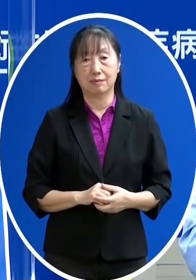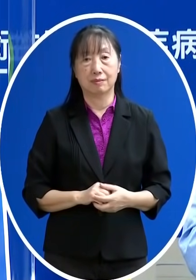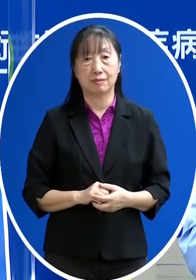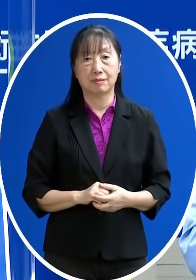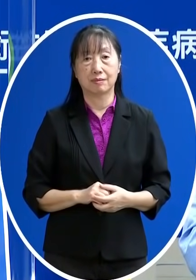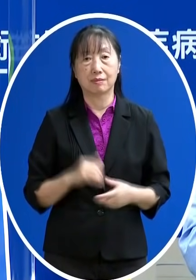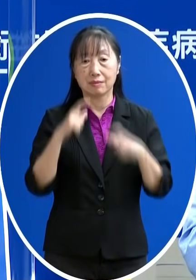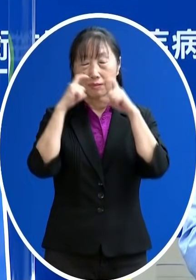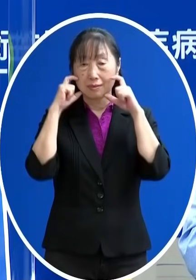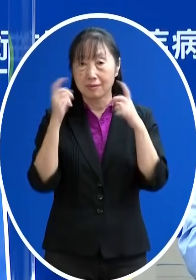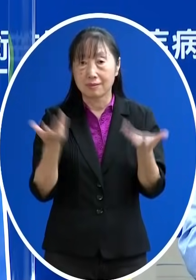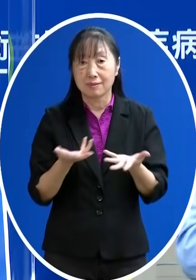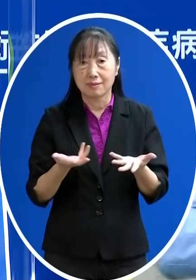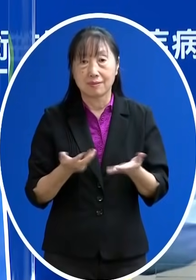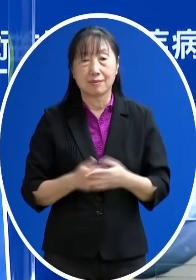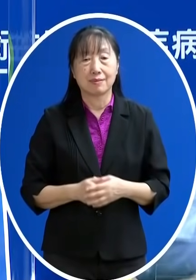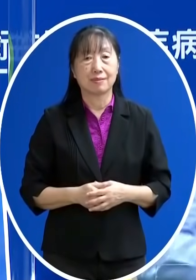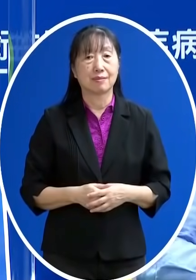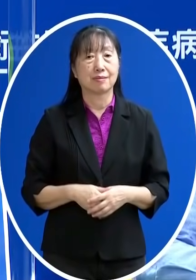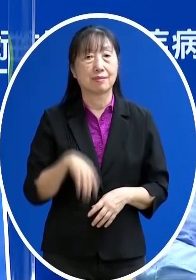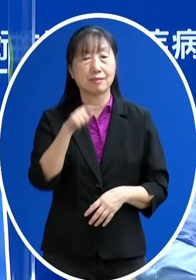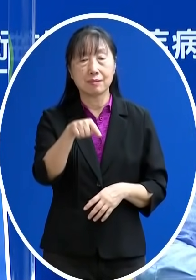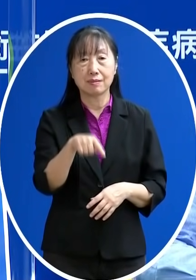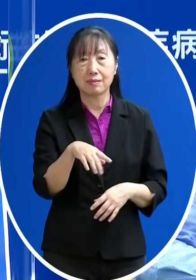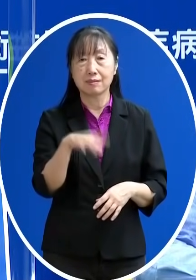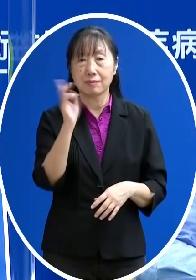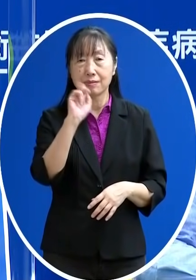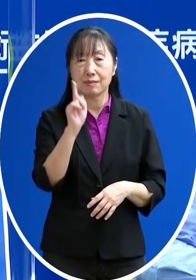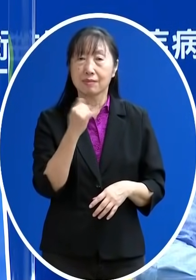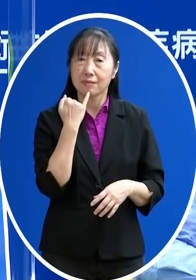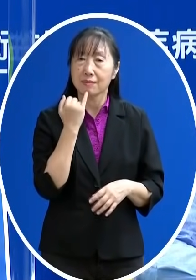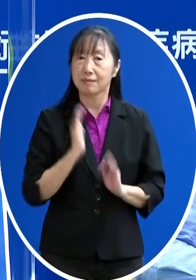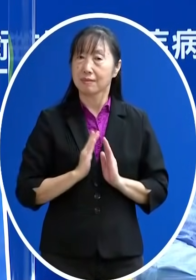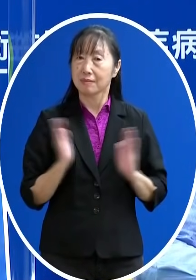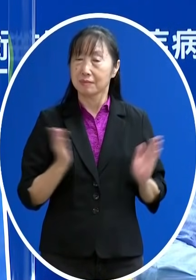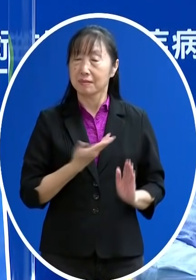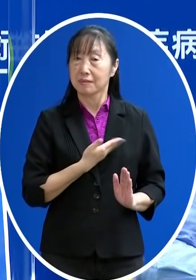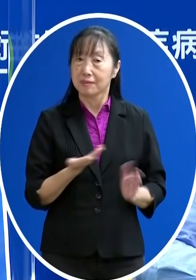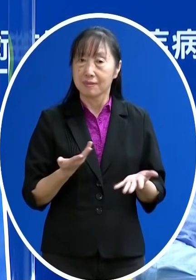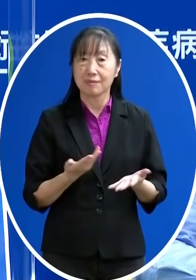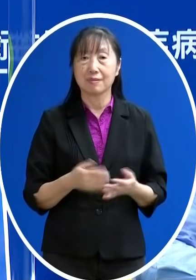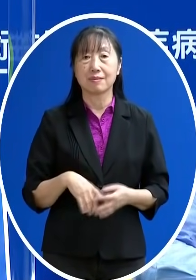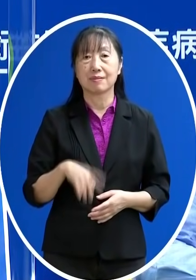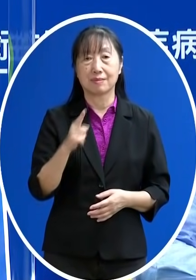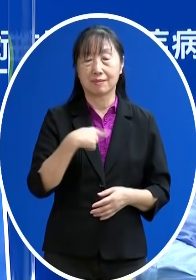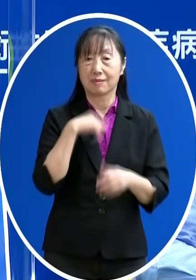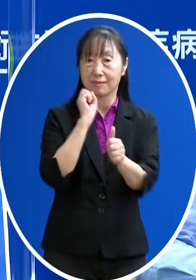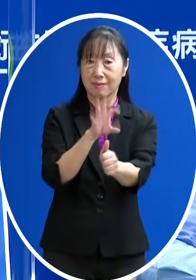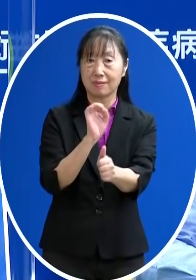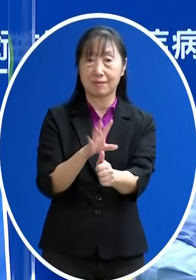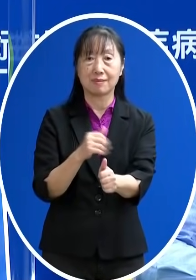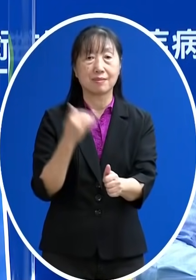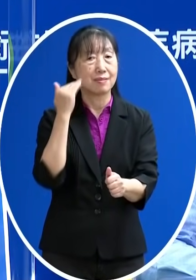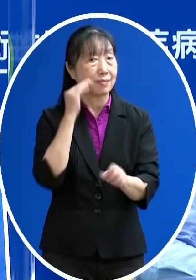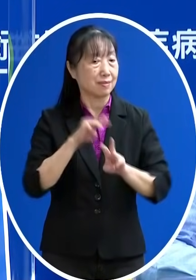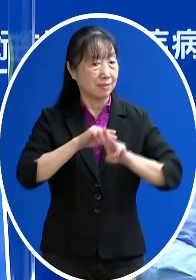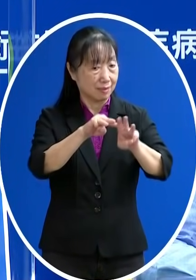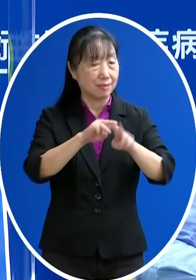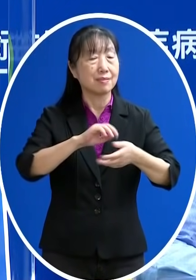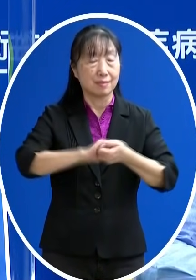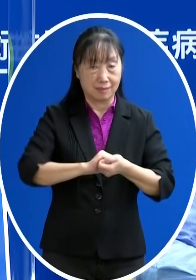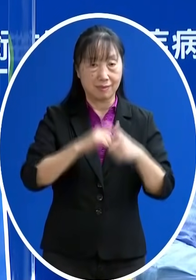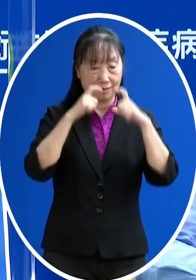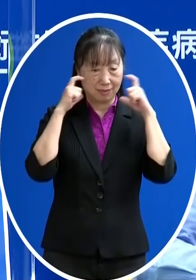一些戴口罩的一些除外的规定？好，那第一，我们还是强调哈，基本上我们还是外出戴口